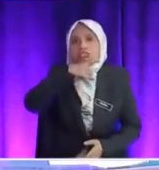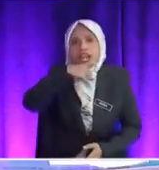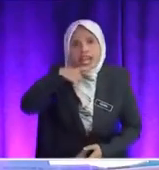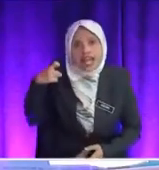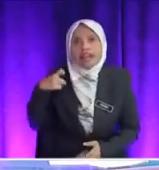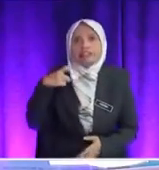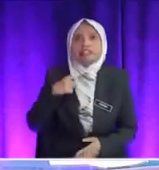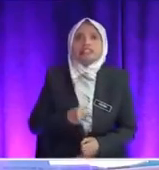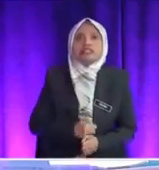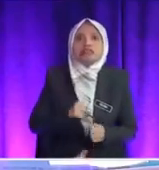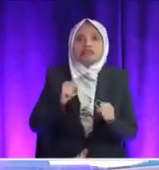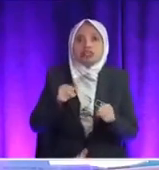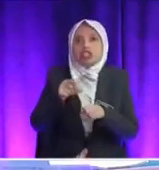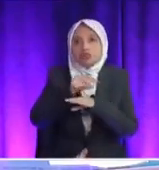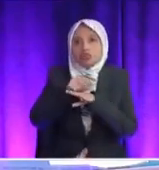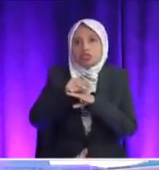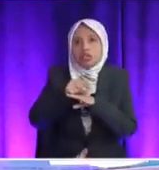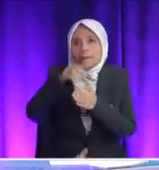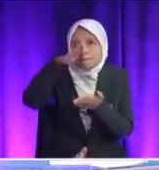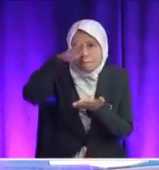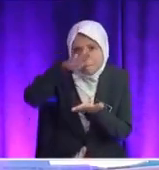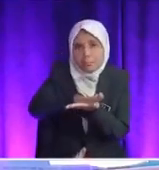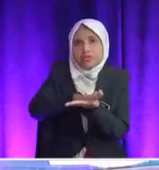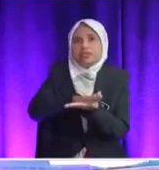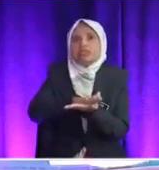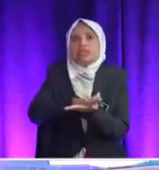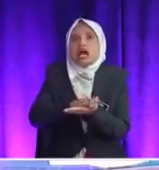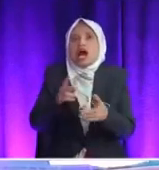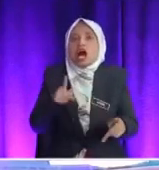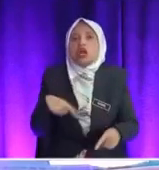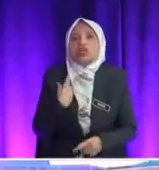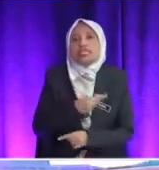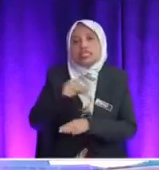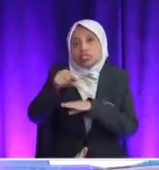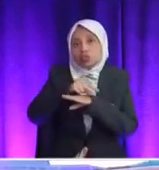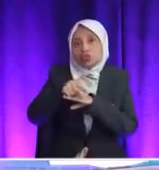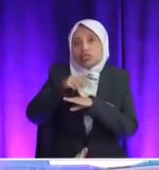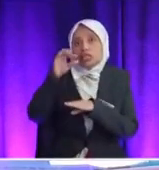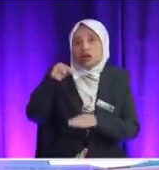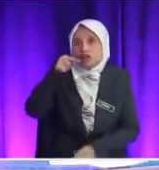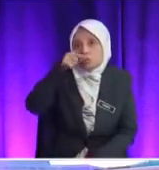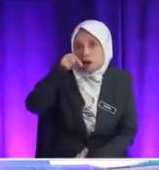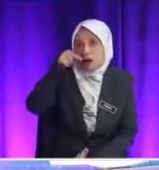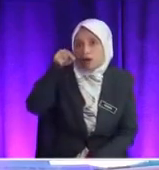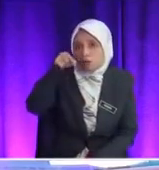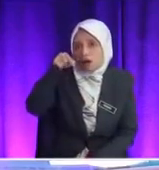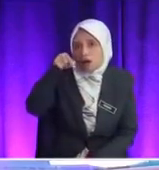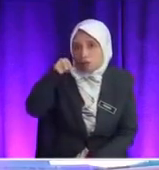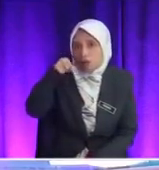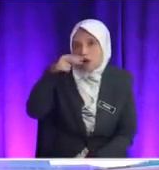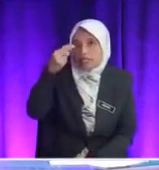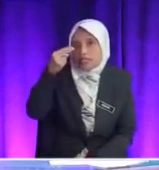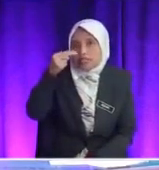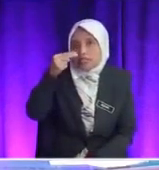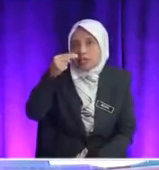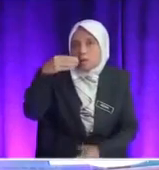greenspan tuh tipe senar dapur mampai mereka Logitech gunanya yang berlubang lagi nanti waktu data